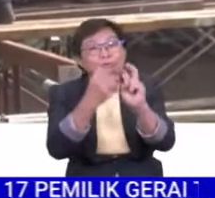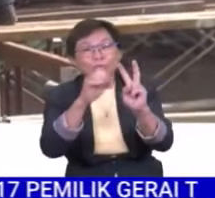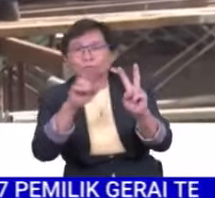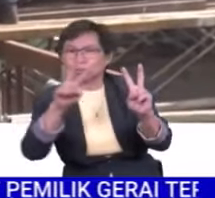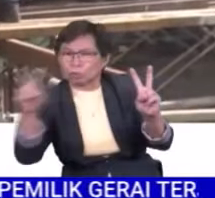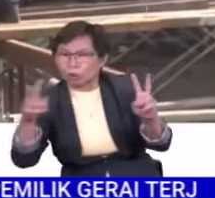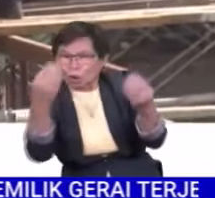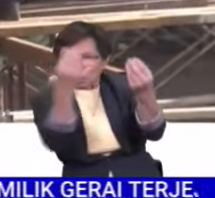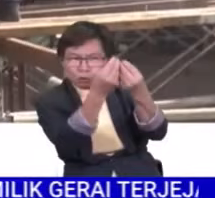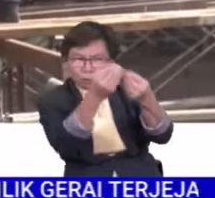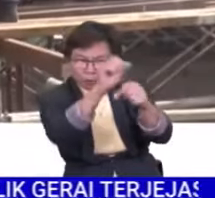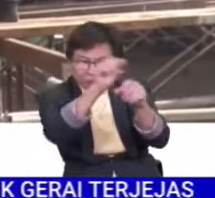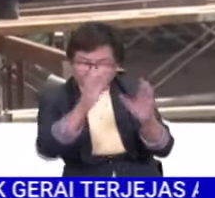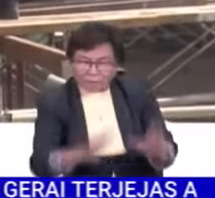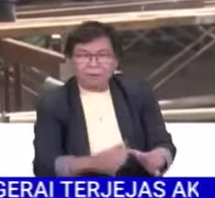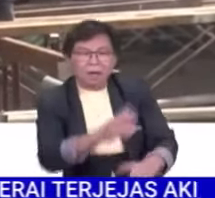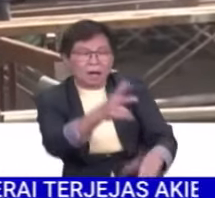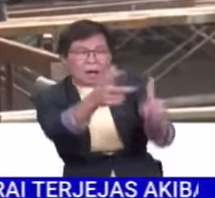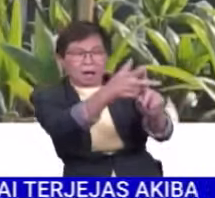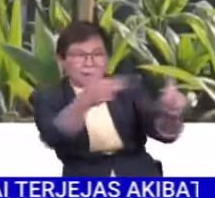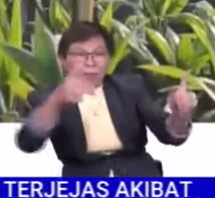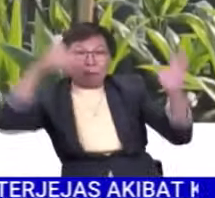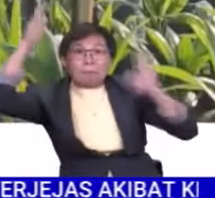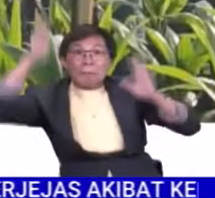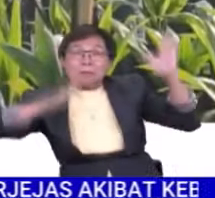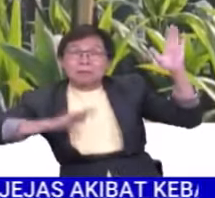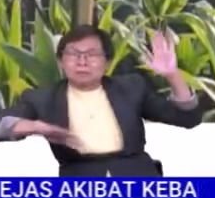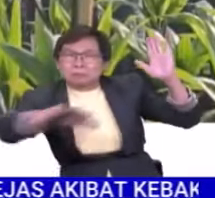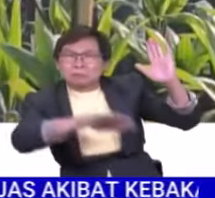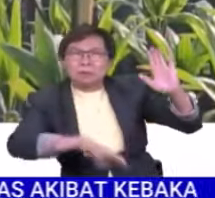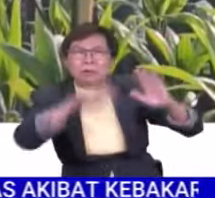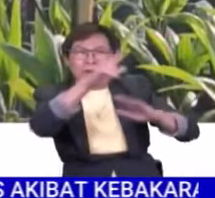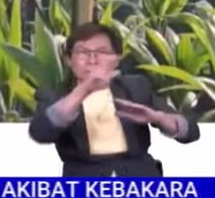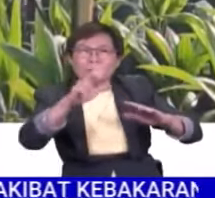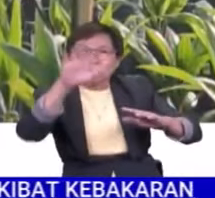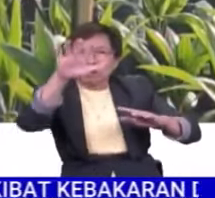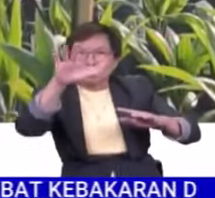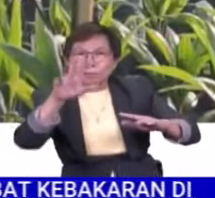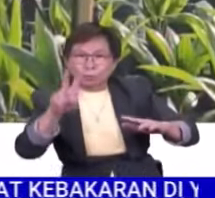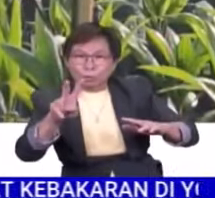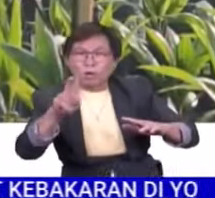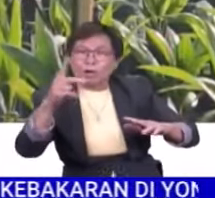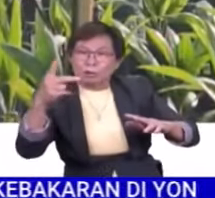jumlah pekerja warga Indonesia dalam negara adalah seramai